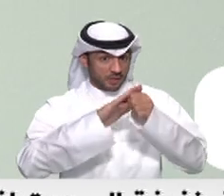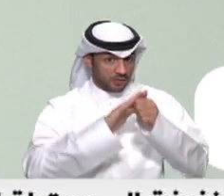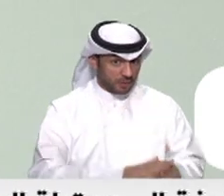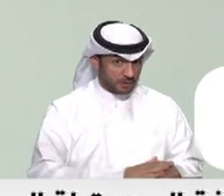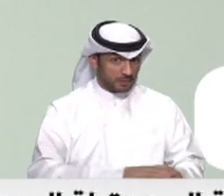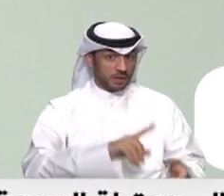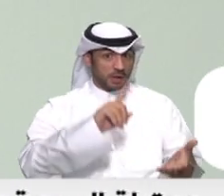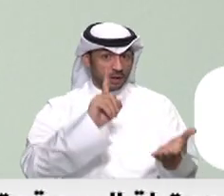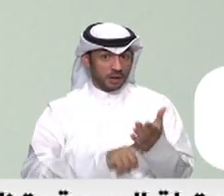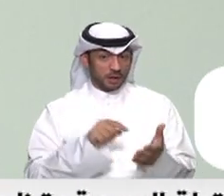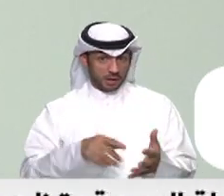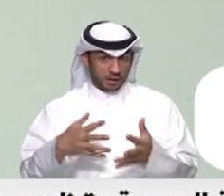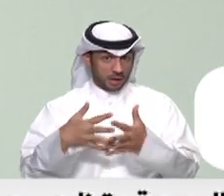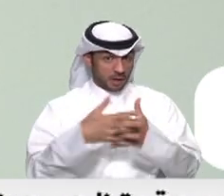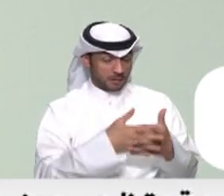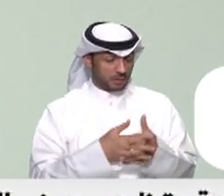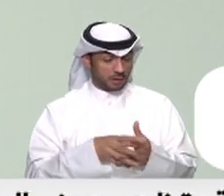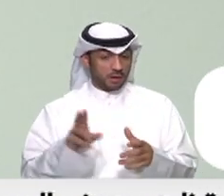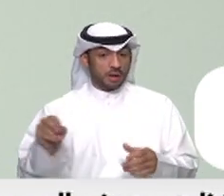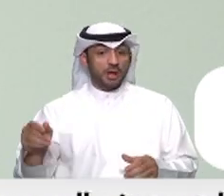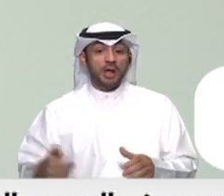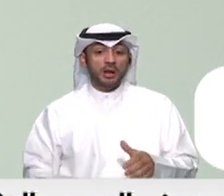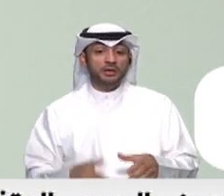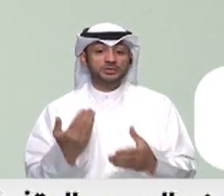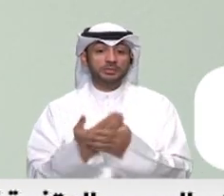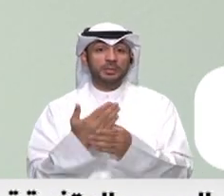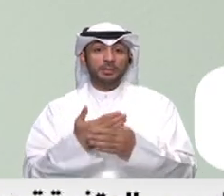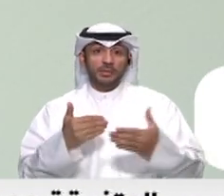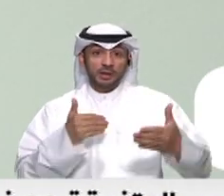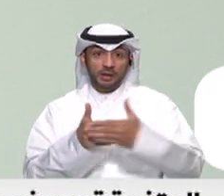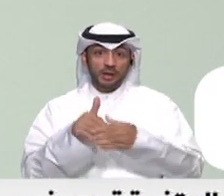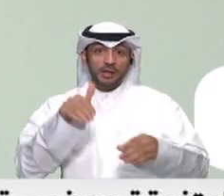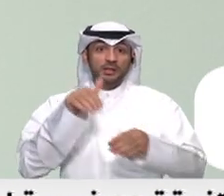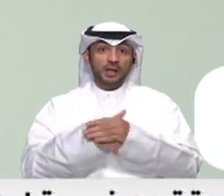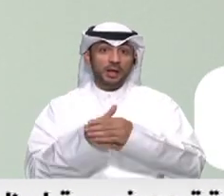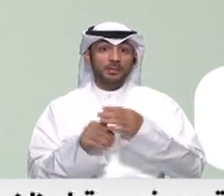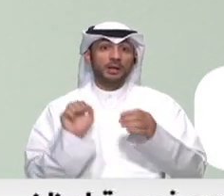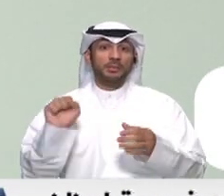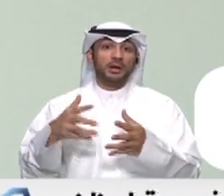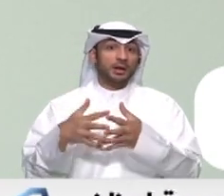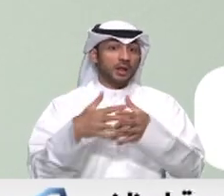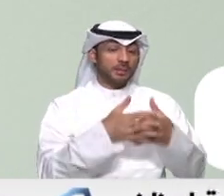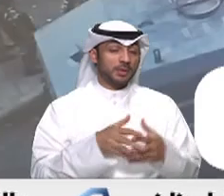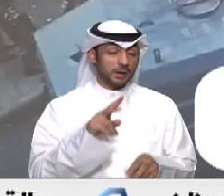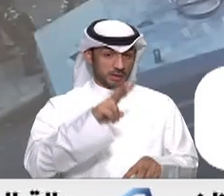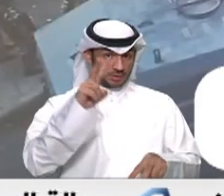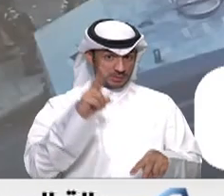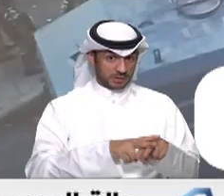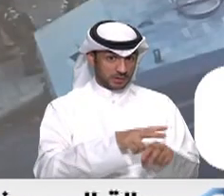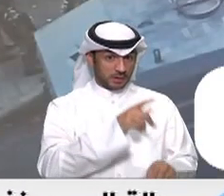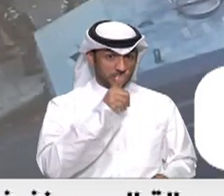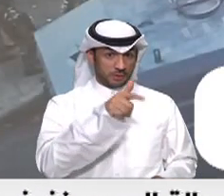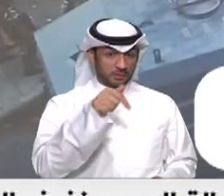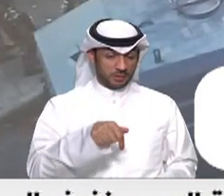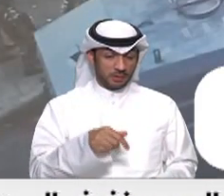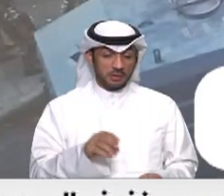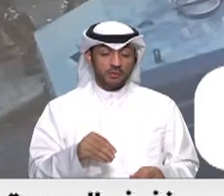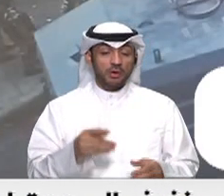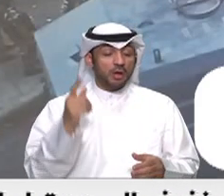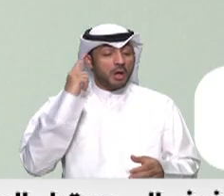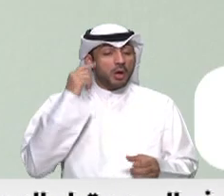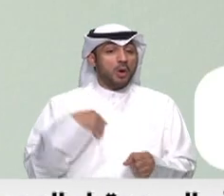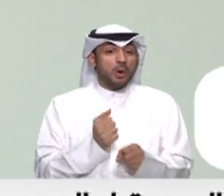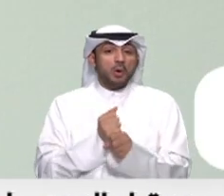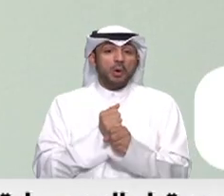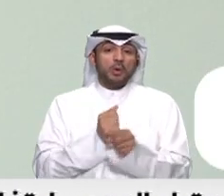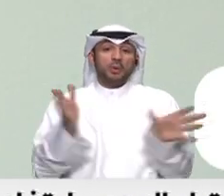لأن أمريكا دخلت السباق الرئاسي، وبالتالي إسرائيل مطلقة اليدين. ونحن